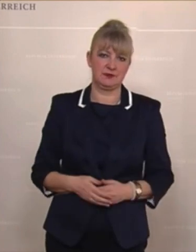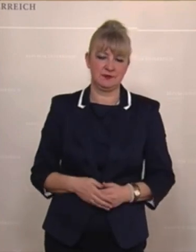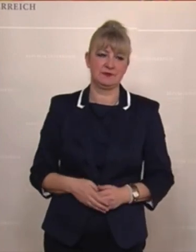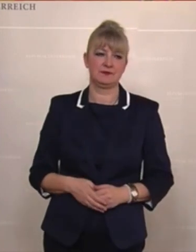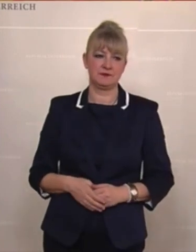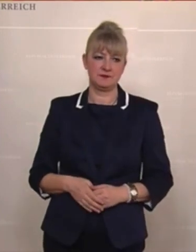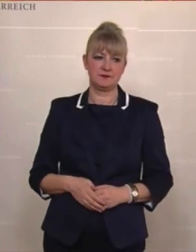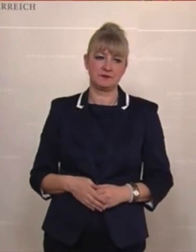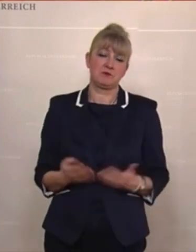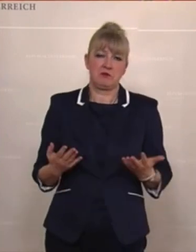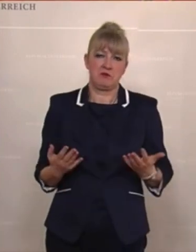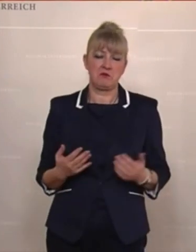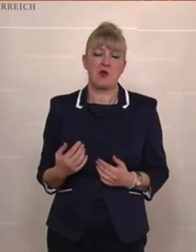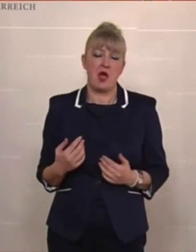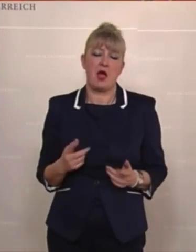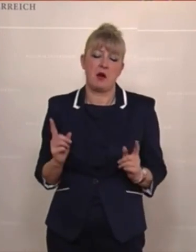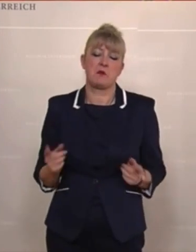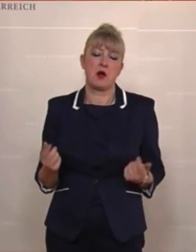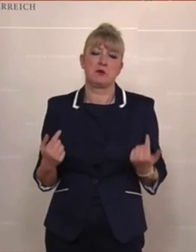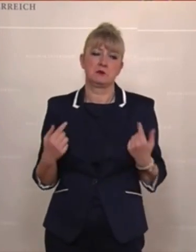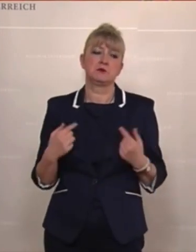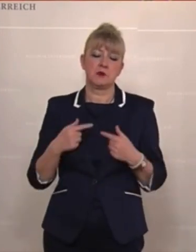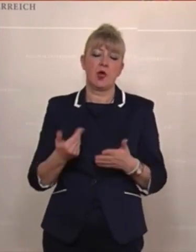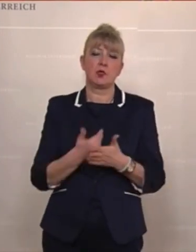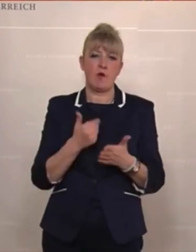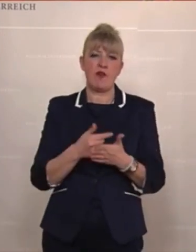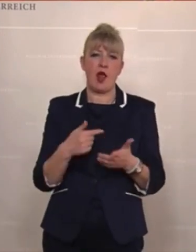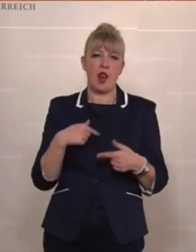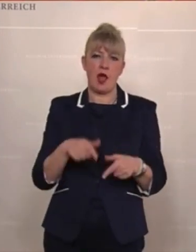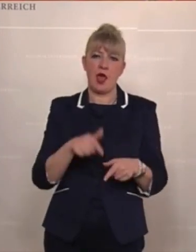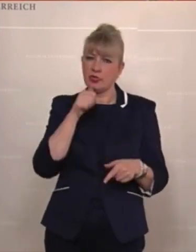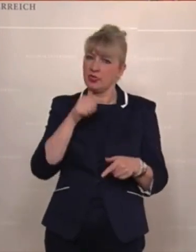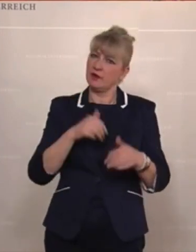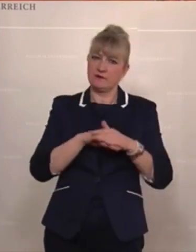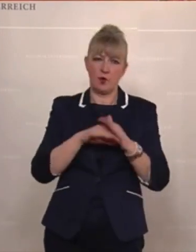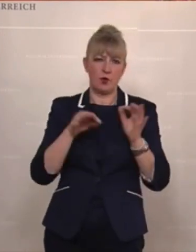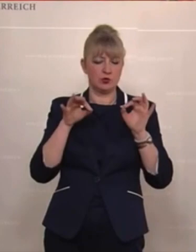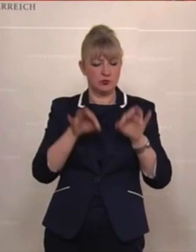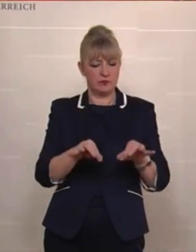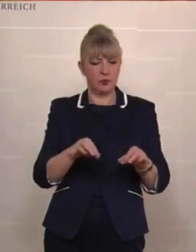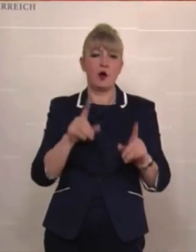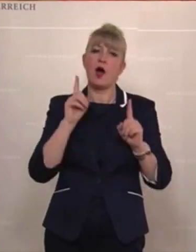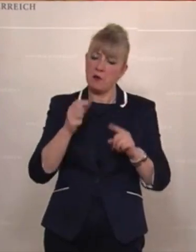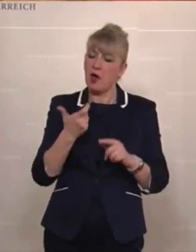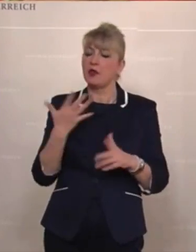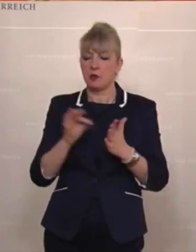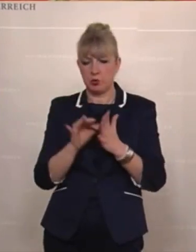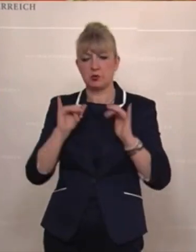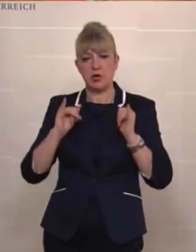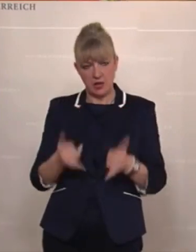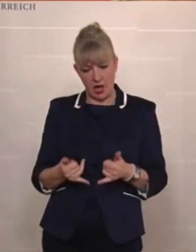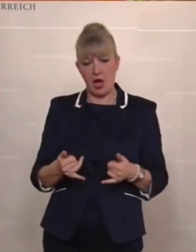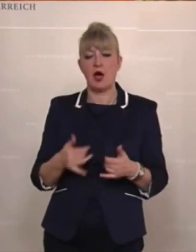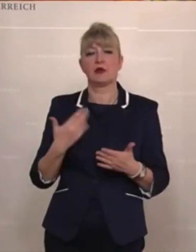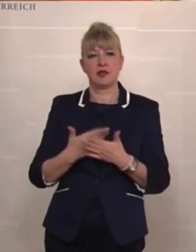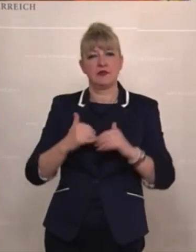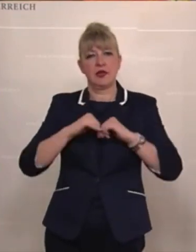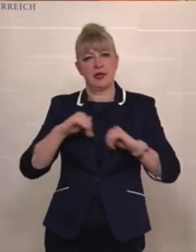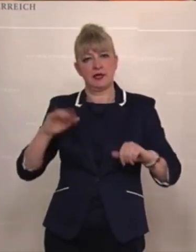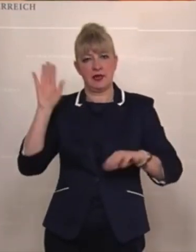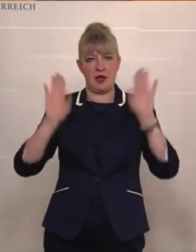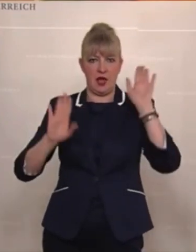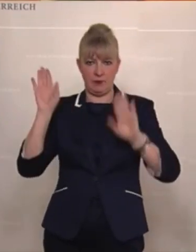Aber ja, wir stimmen der Novelle im Ganzen nicht zu, aber einigen Punkten schon und haben da auch getrennte